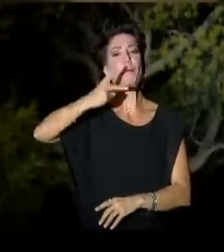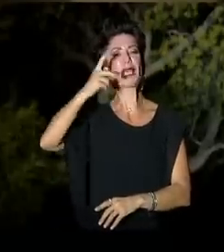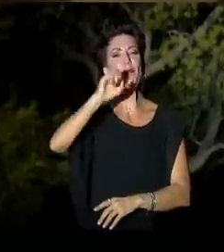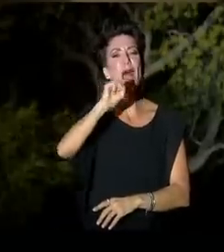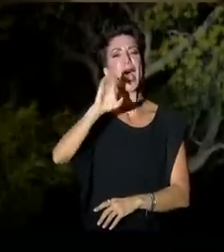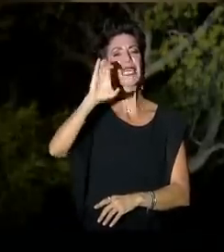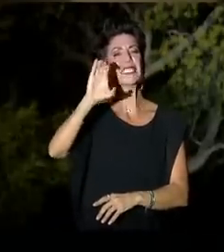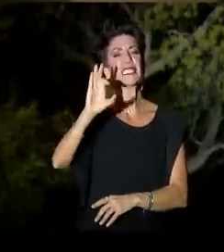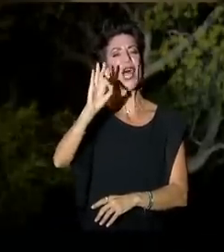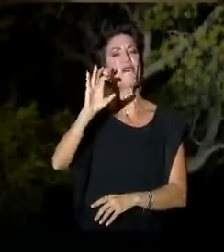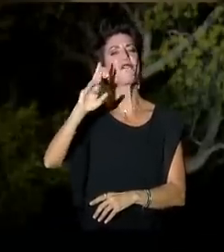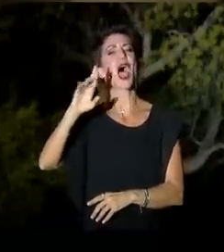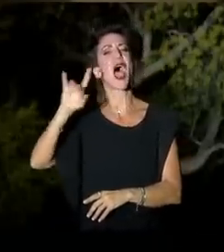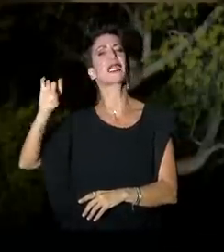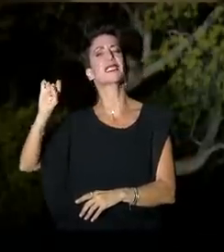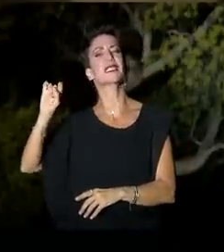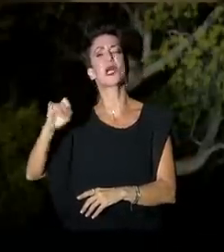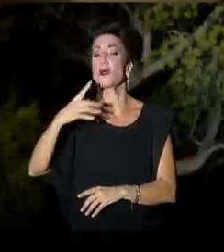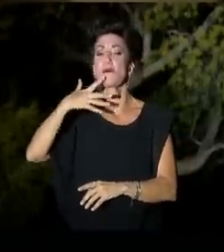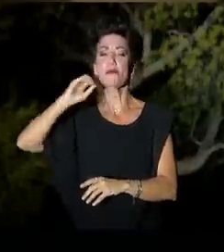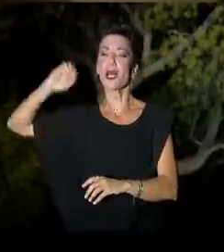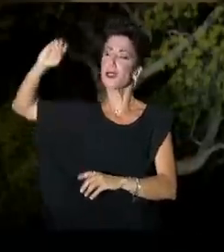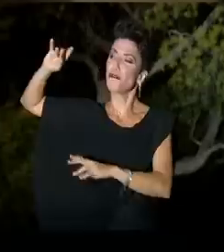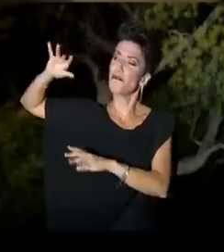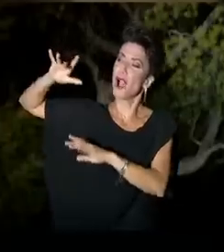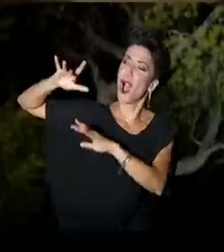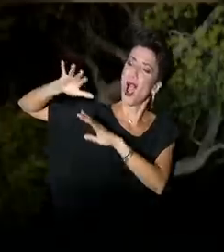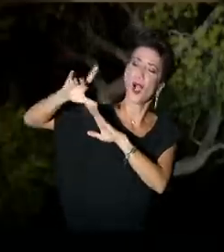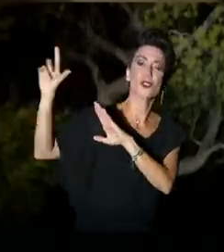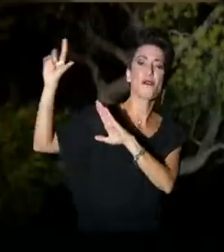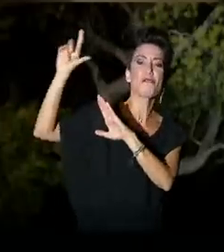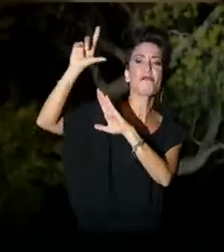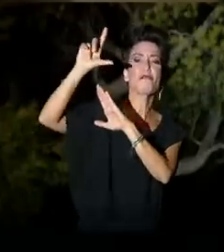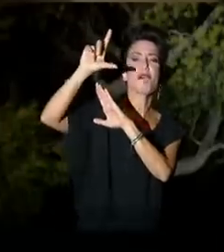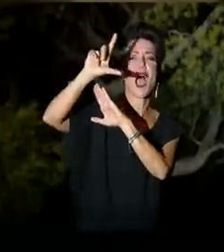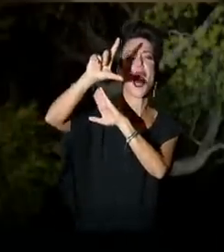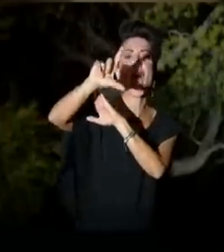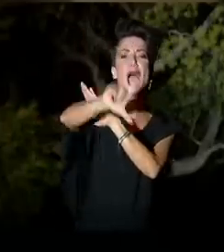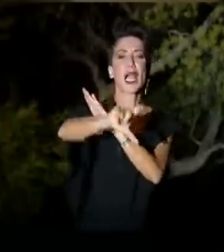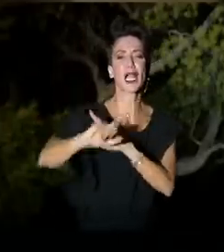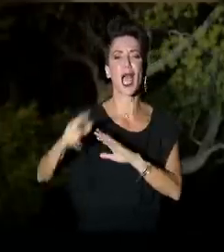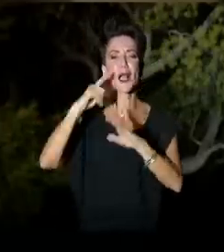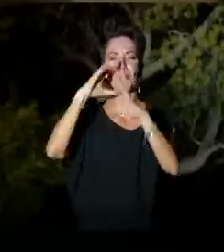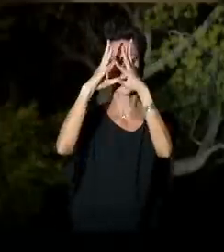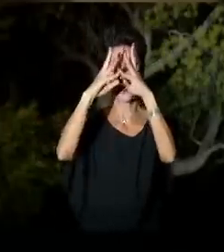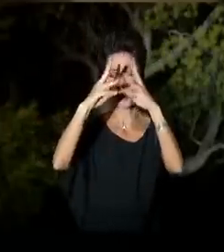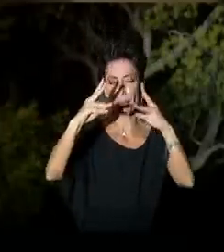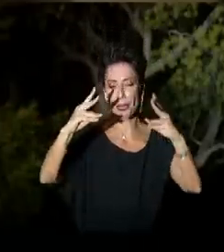τους. Έμοιαζαν μια ουσία που διαλύεται μαζί με το βλέμμα.